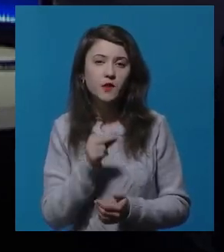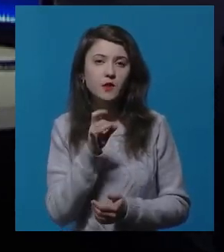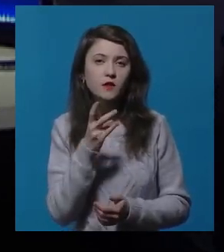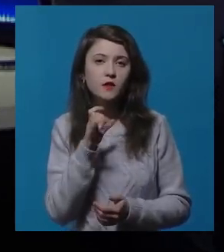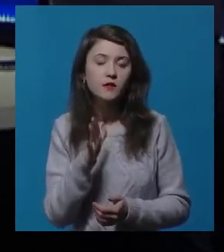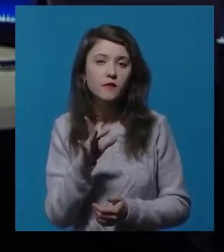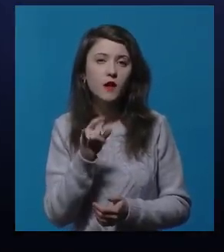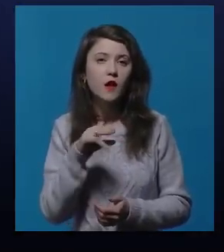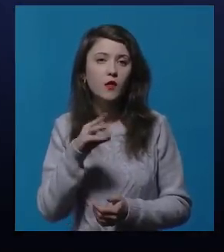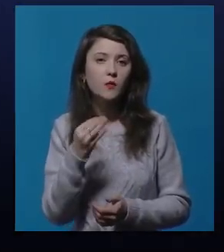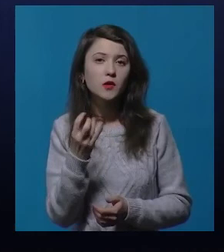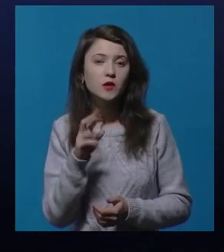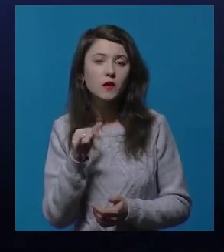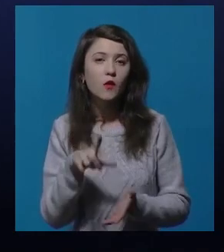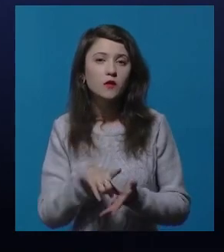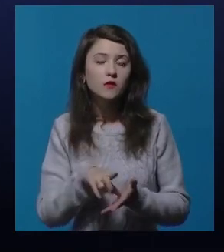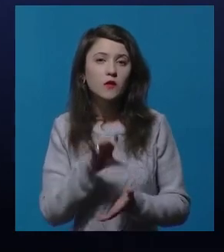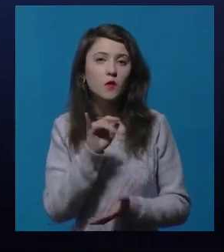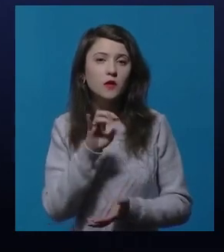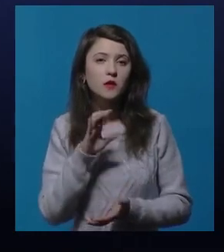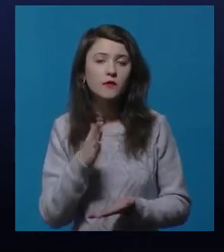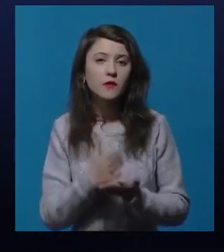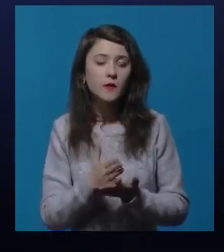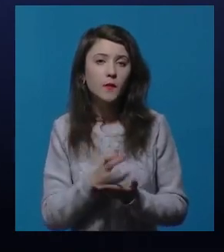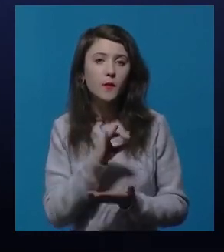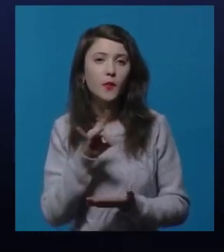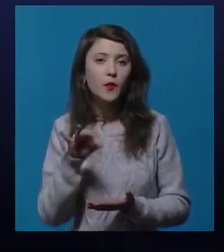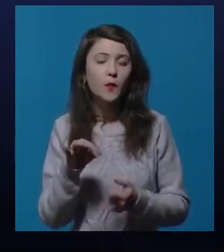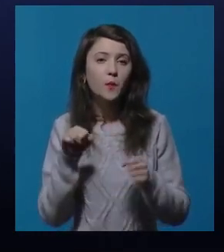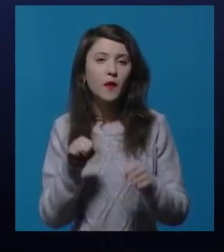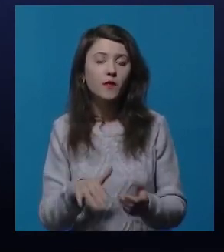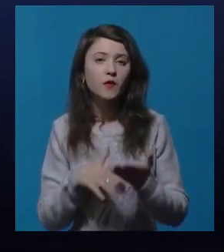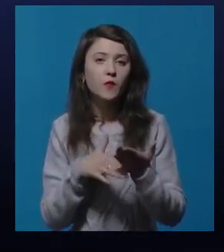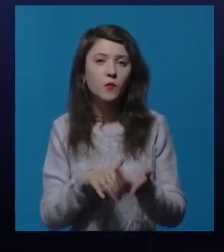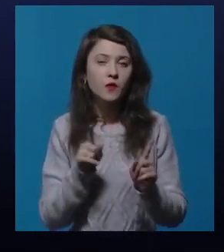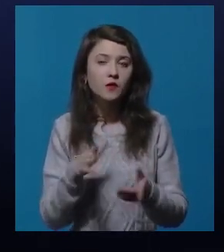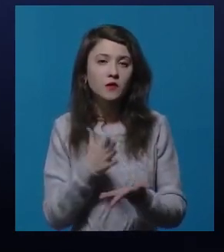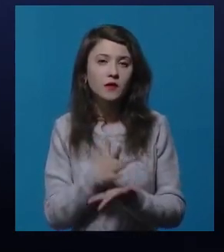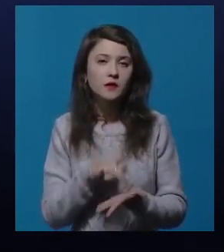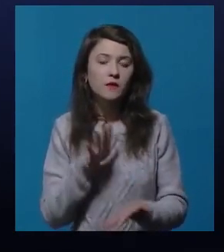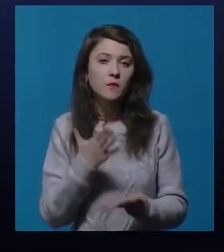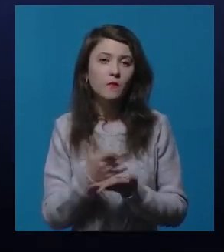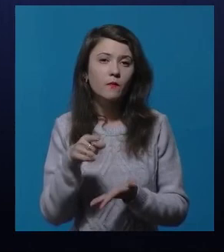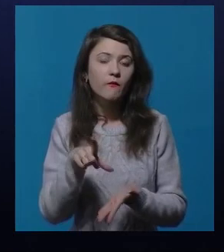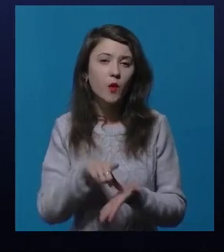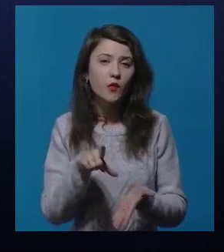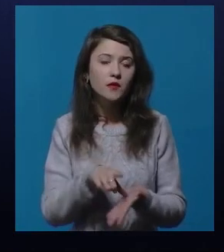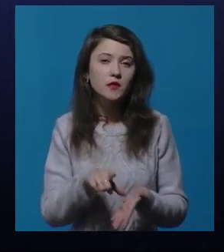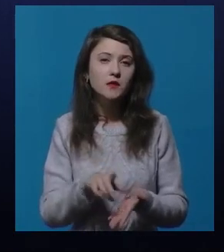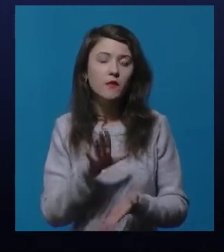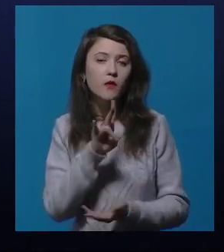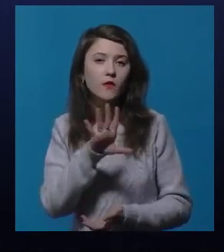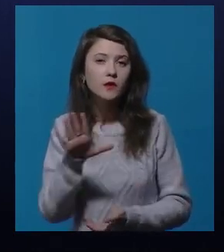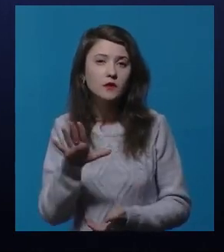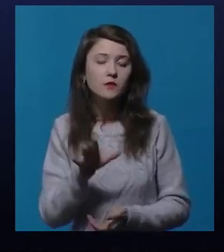Радомишлі, Коростишеві, Брусилові є бюро правої допомоги. І так само в тих же центрах, що є там в Коростені, в